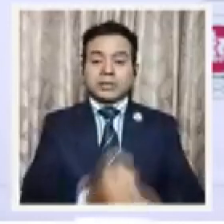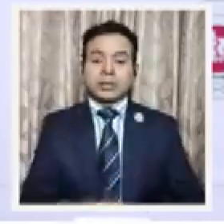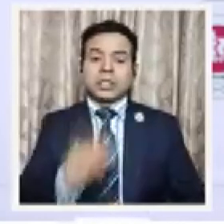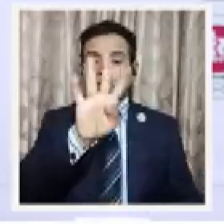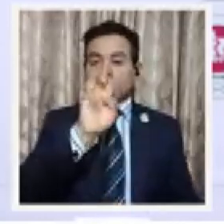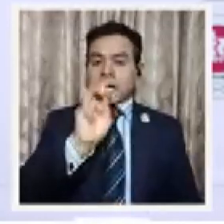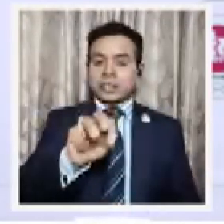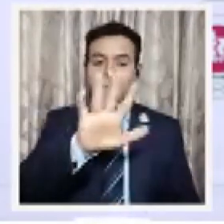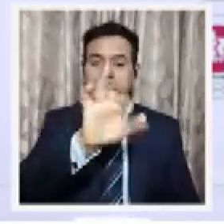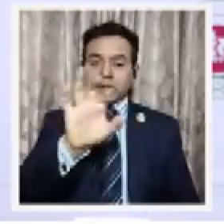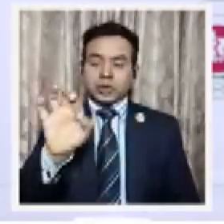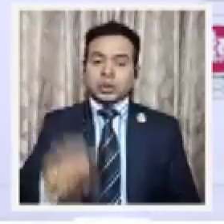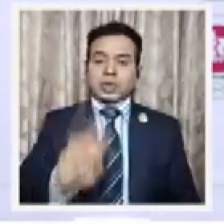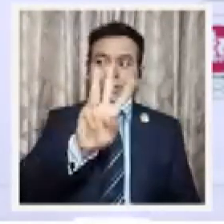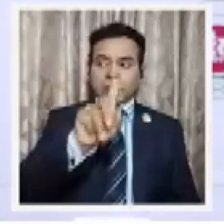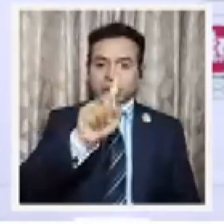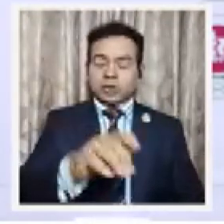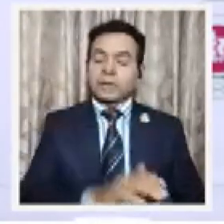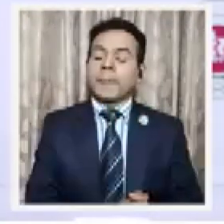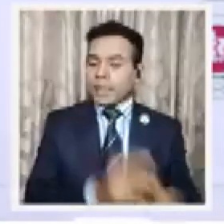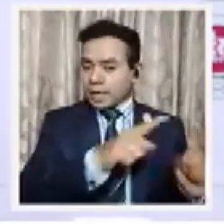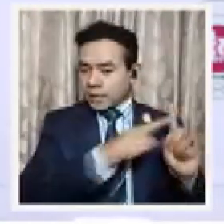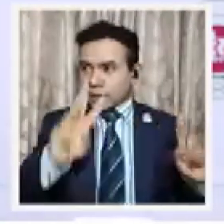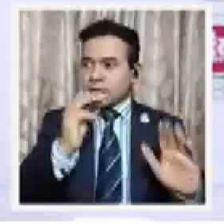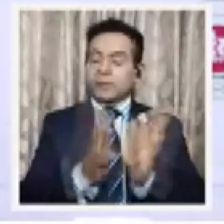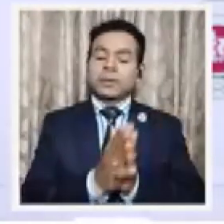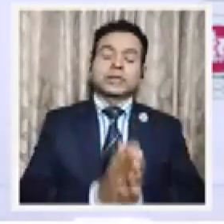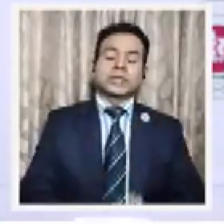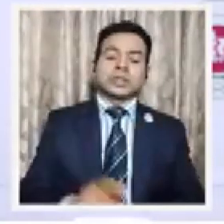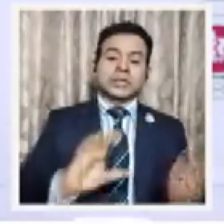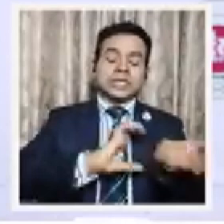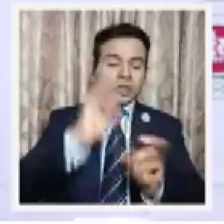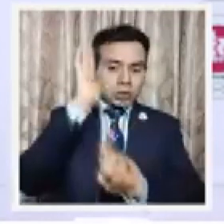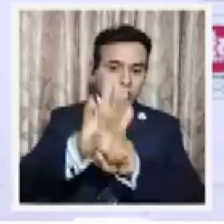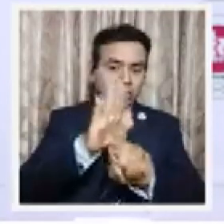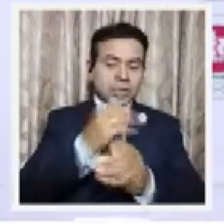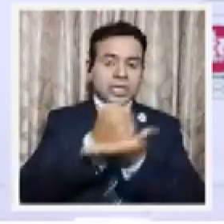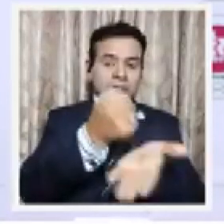টেলিমেডিসিন সেবায় 24 ঘন্টায় COVID-19 স্বাস্থ্যসেবা গ্রহণ করেছেন টেলিমেডিসিনের মাধ্যমে